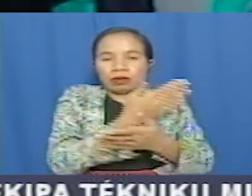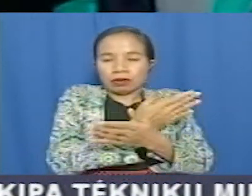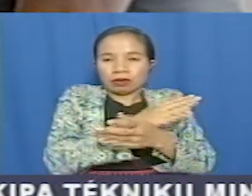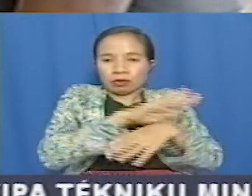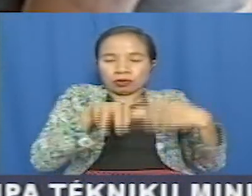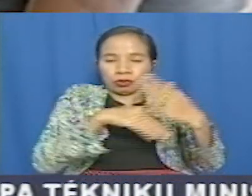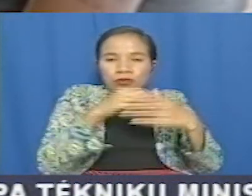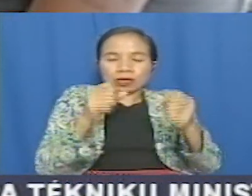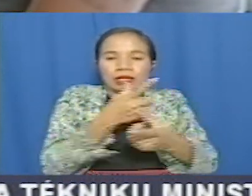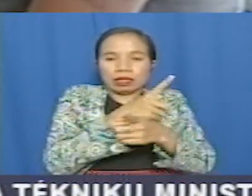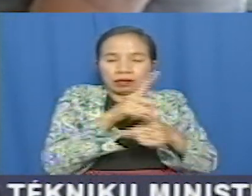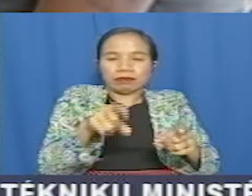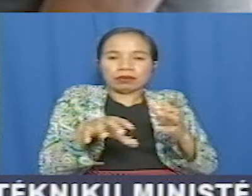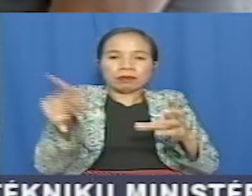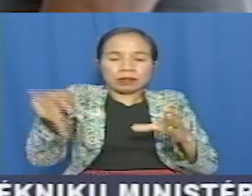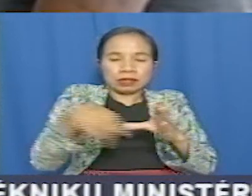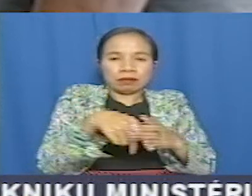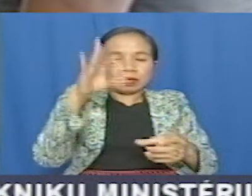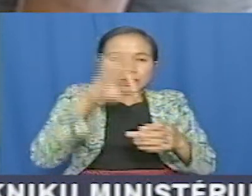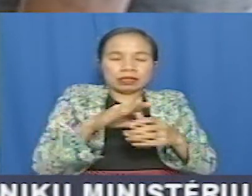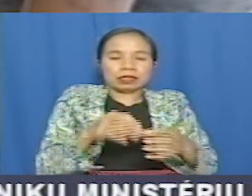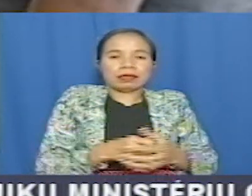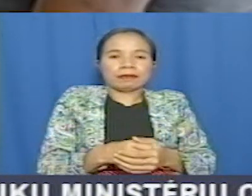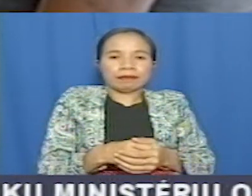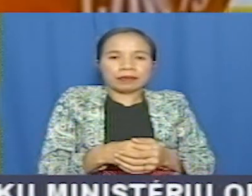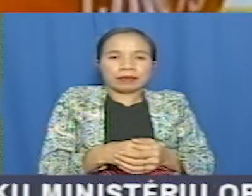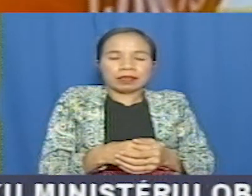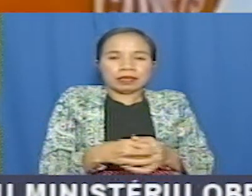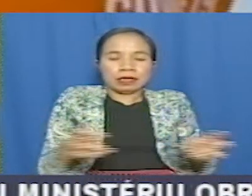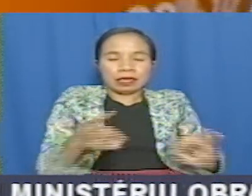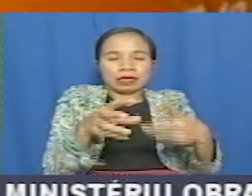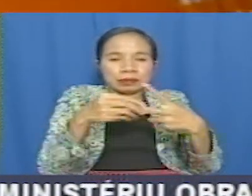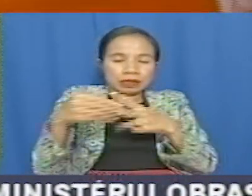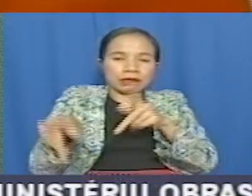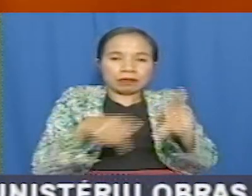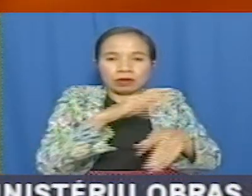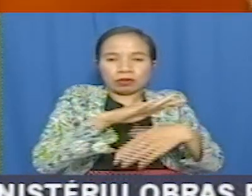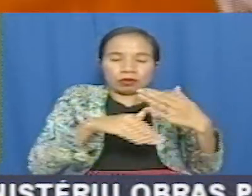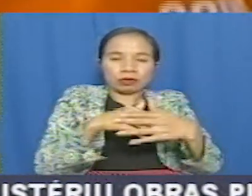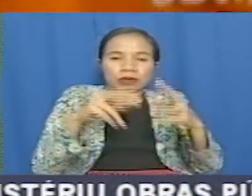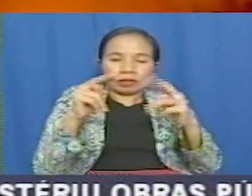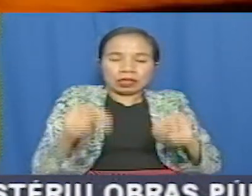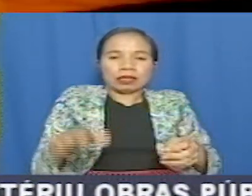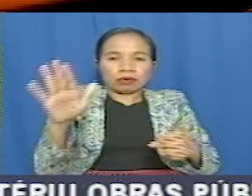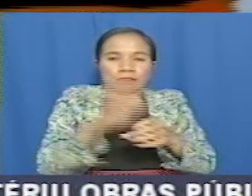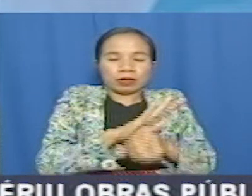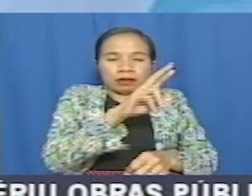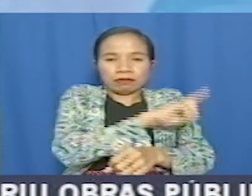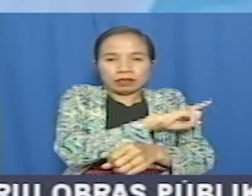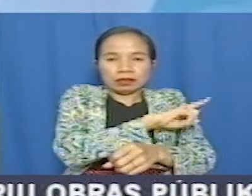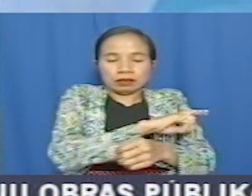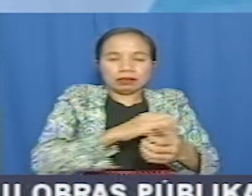rua rua nulu resin rua dalang uniku maka sidadaun hotu tengki kompleta vaksin hodi